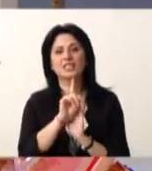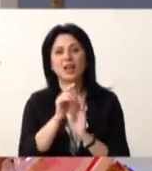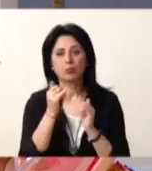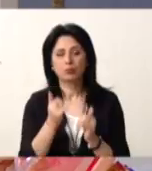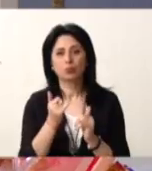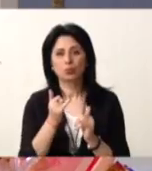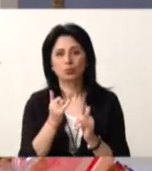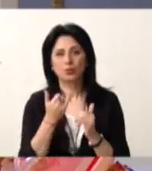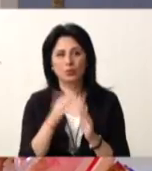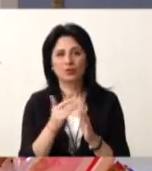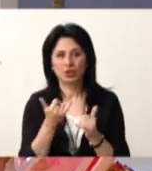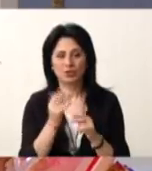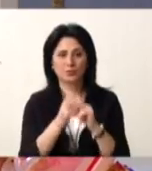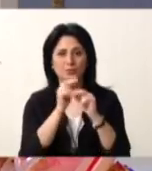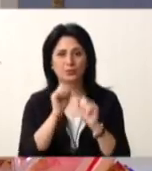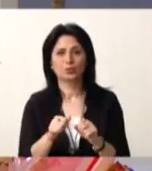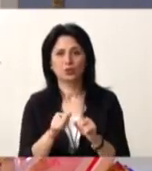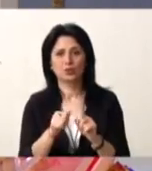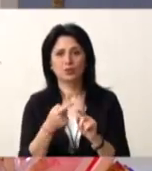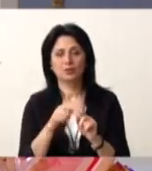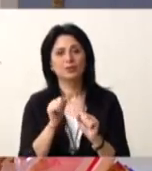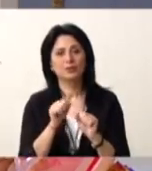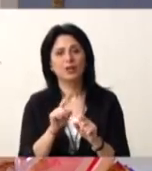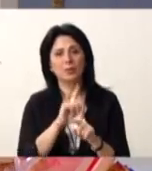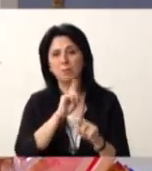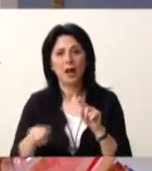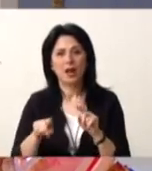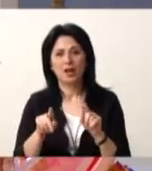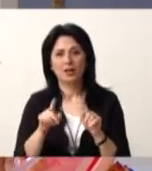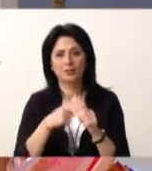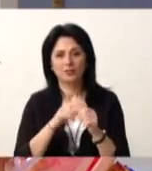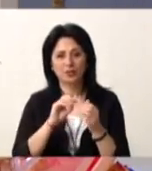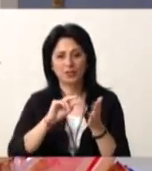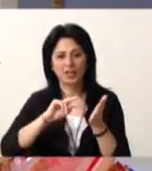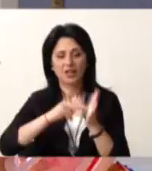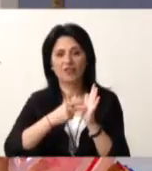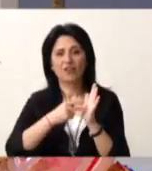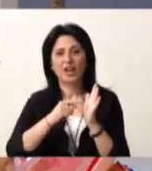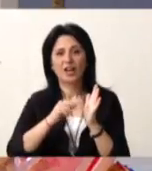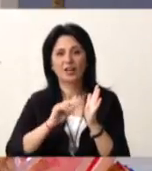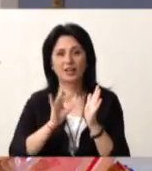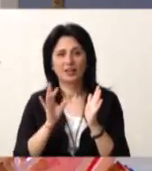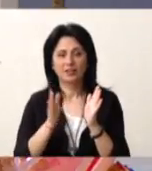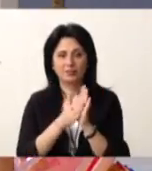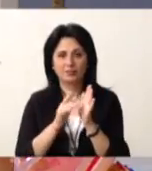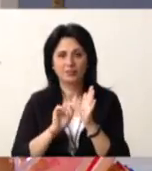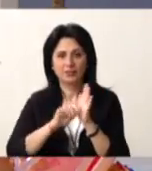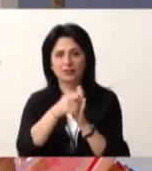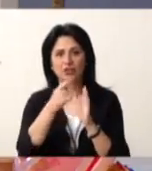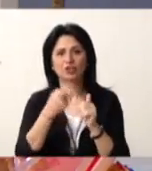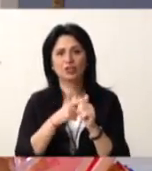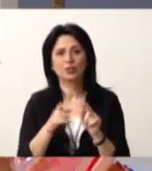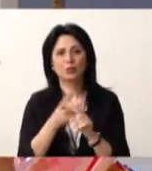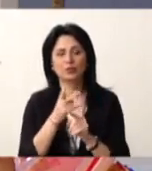ეტაპის უკუსლა, ანუ რაც უფრო მალე დაიხურება ეს ხვრელი და აღარ მოხდება რეფლუქსი, ანუ ამ კუჭში